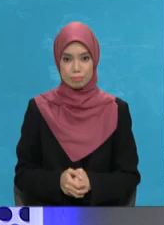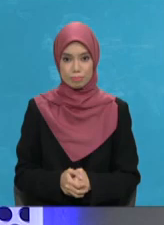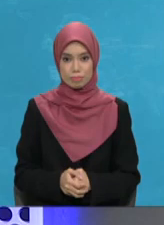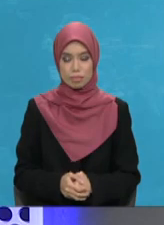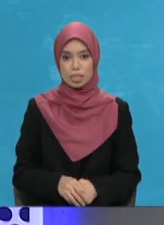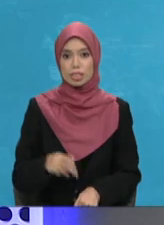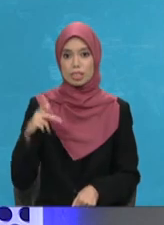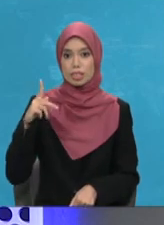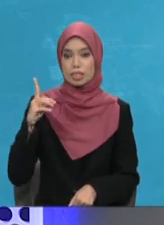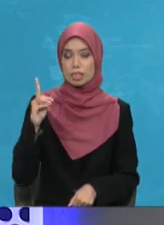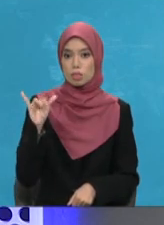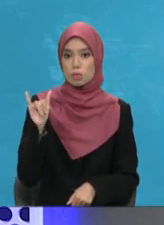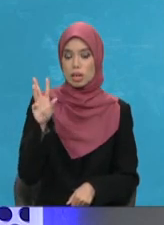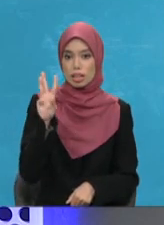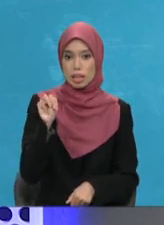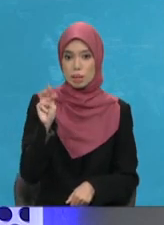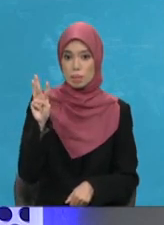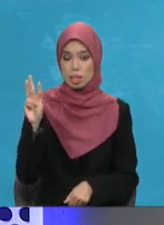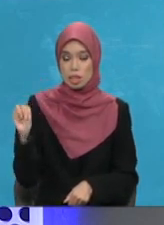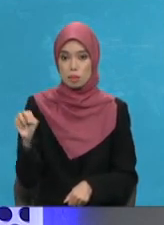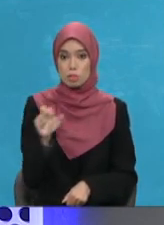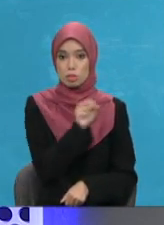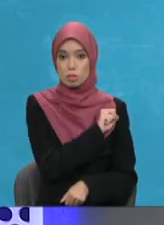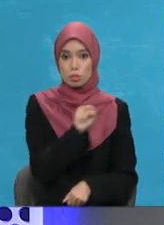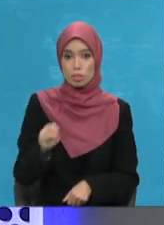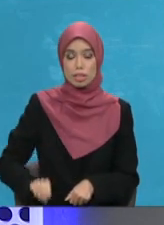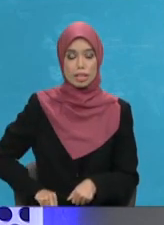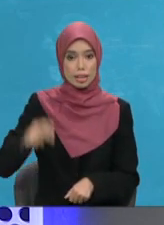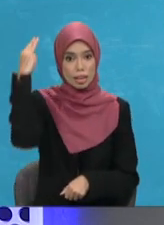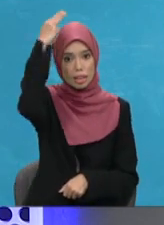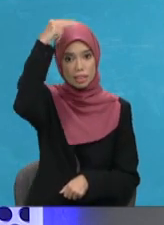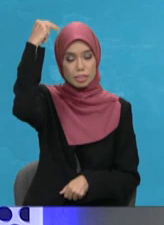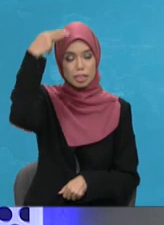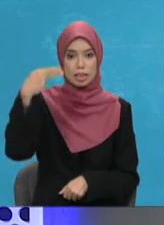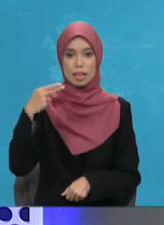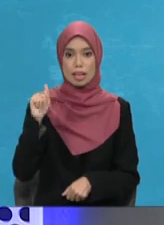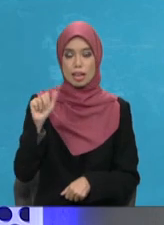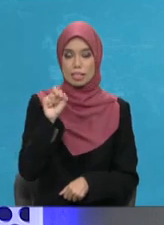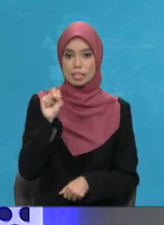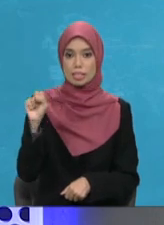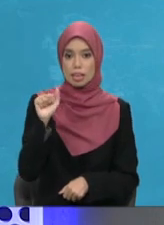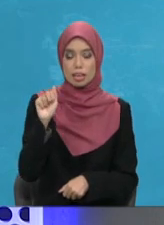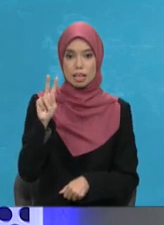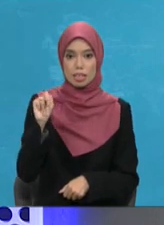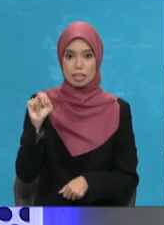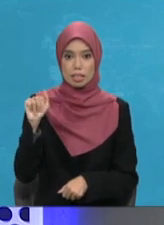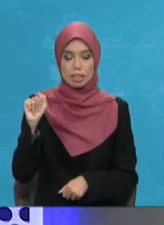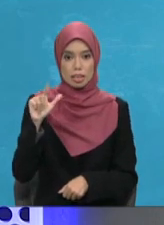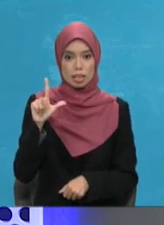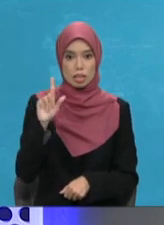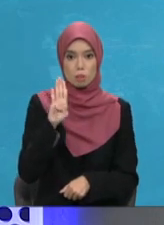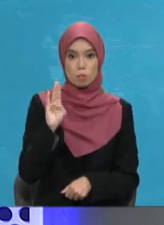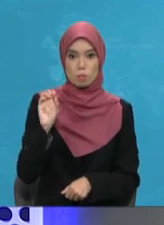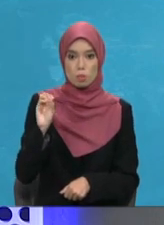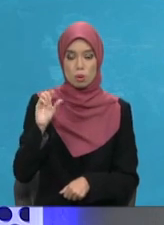ke bawah dulu yang maha Mulia Paduka Sri Baginda Sultan Haji Hassanal Ibni almarhum